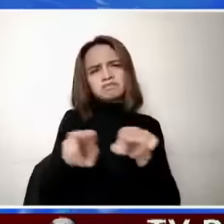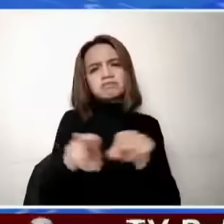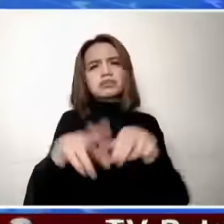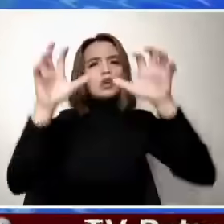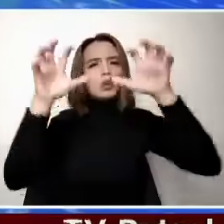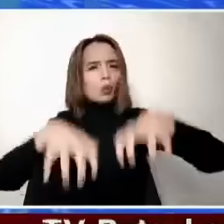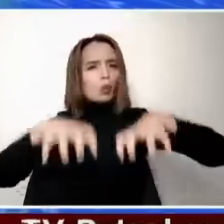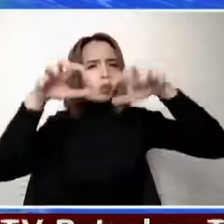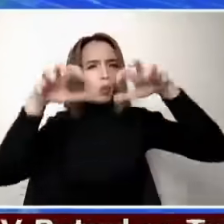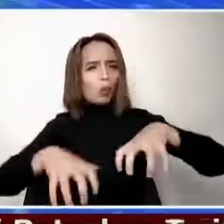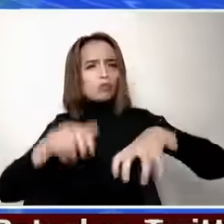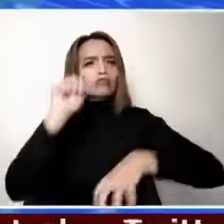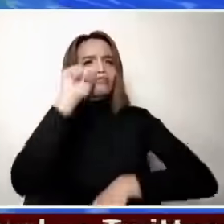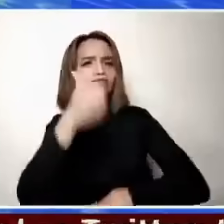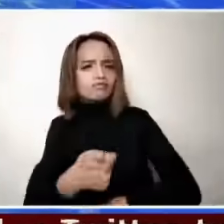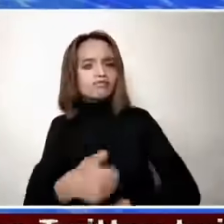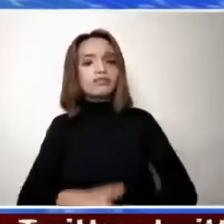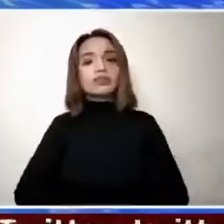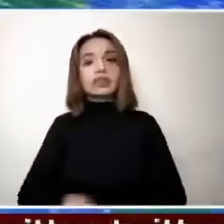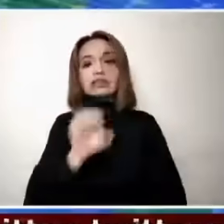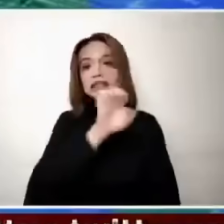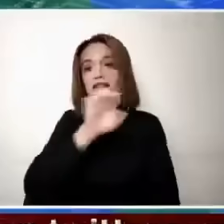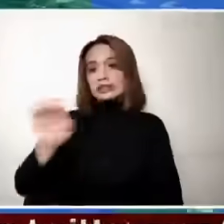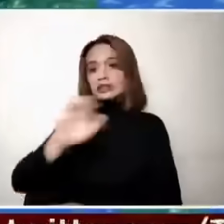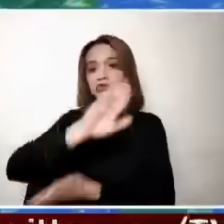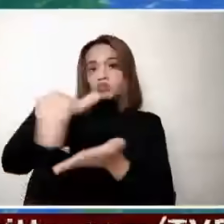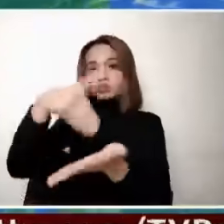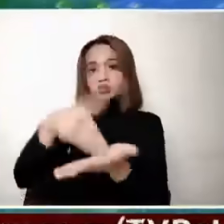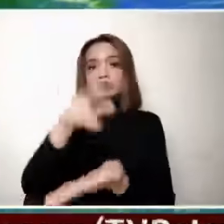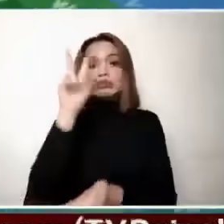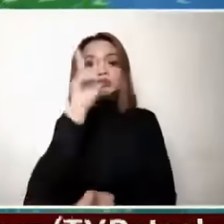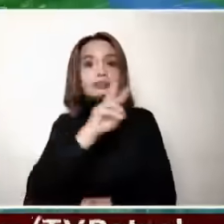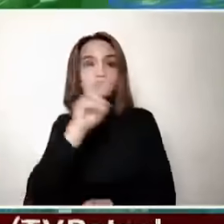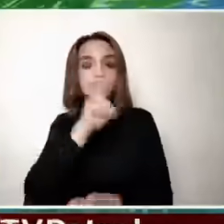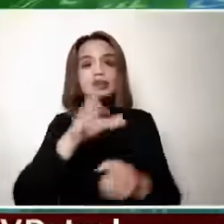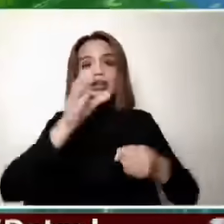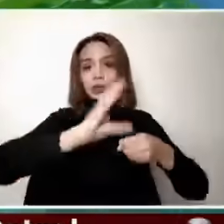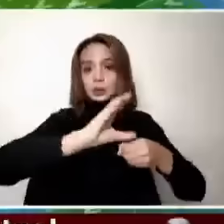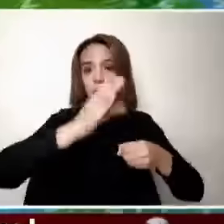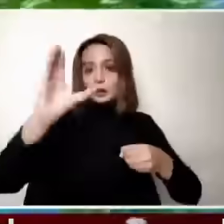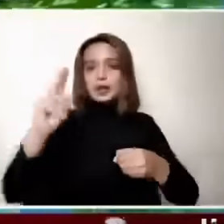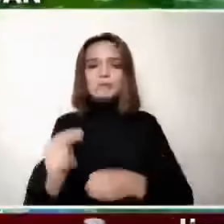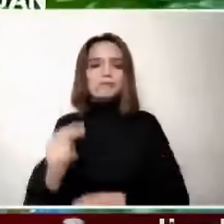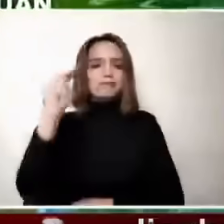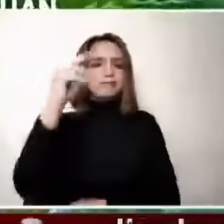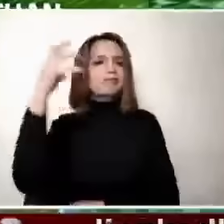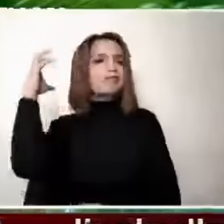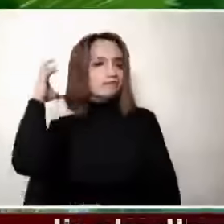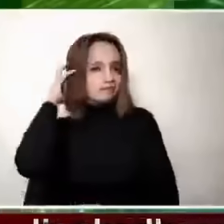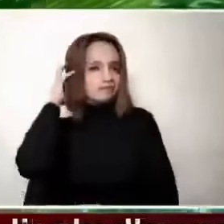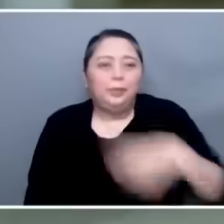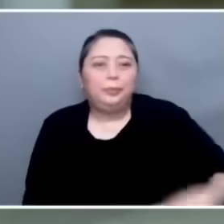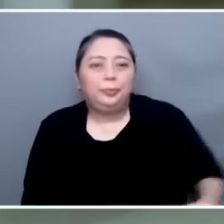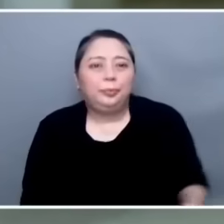bukas sa Eastern at Central Visayas at sa Caraga at Northern Mindanao.